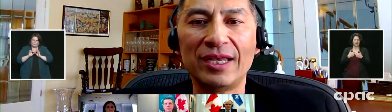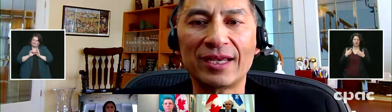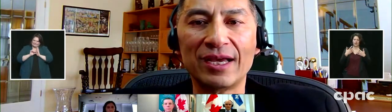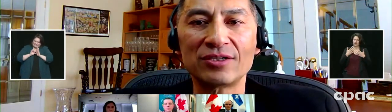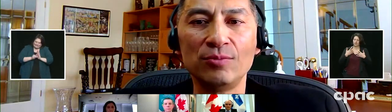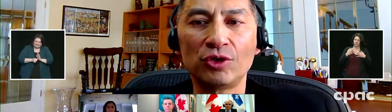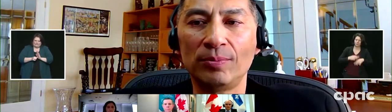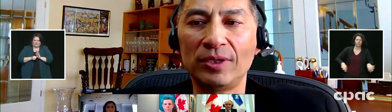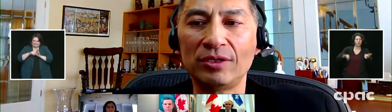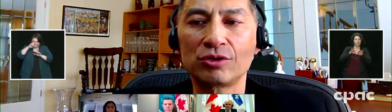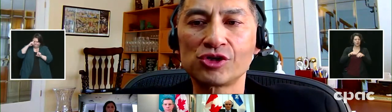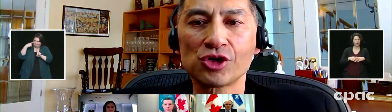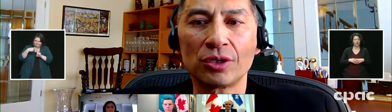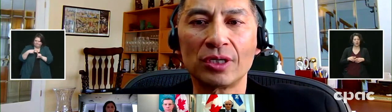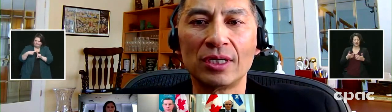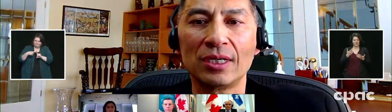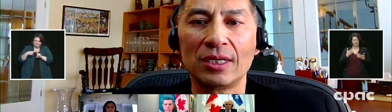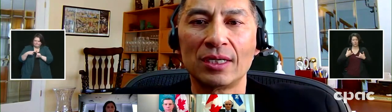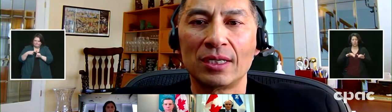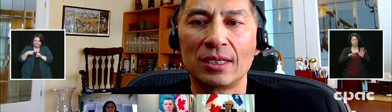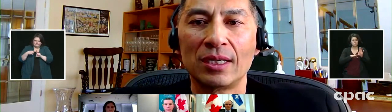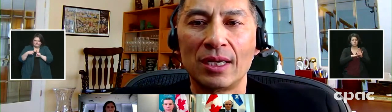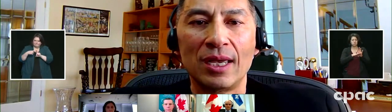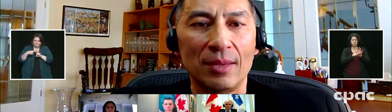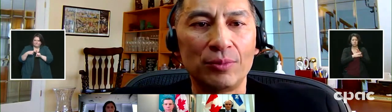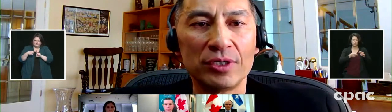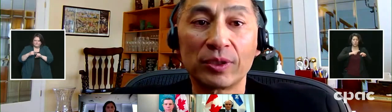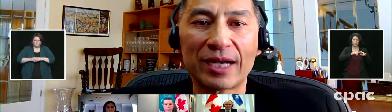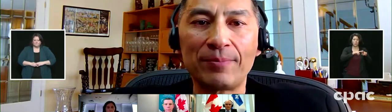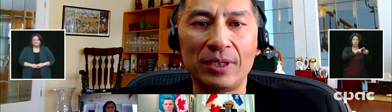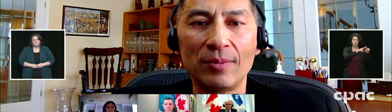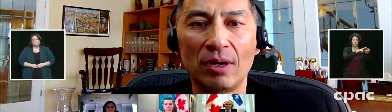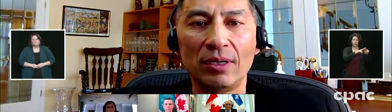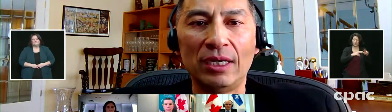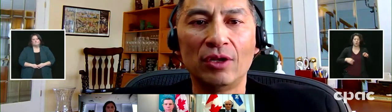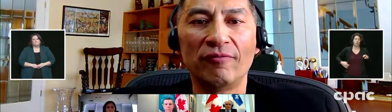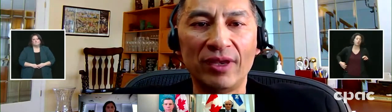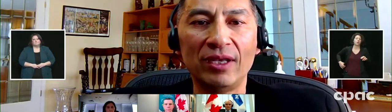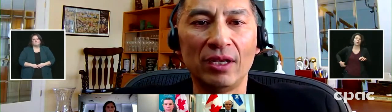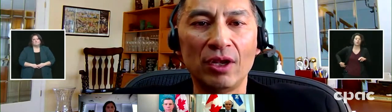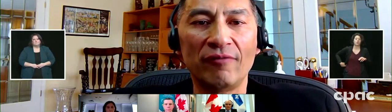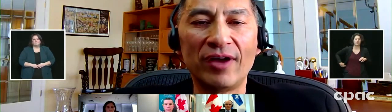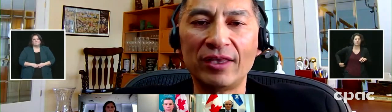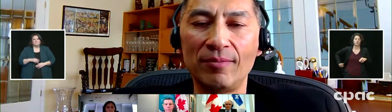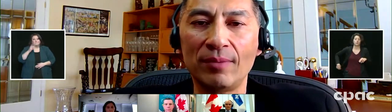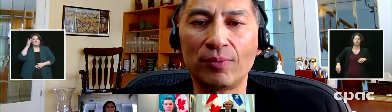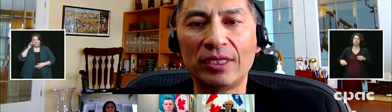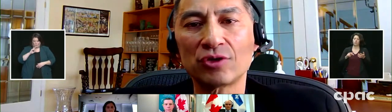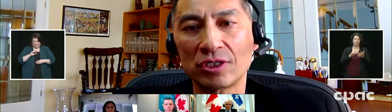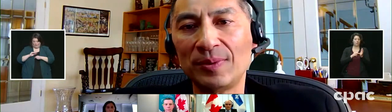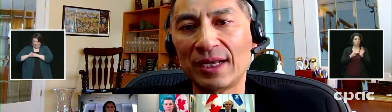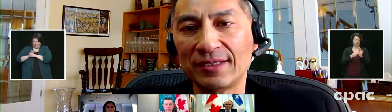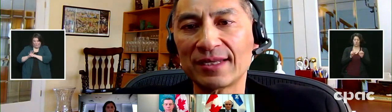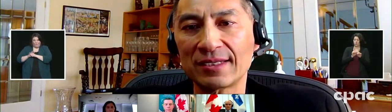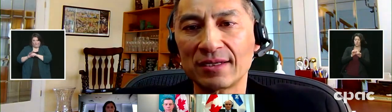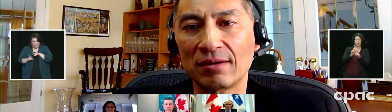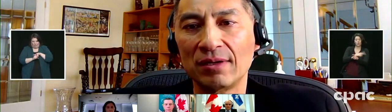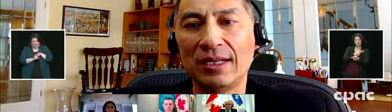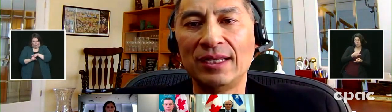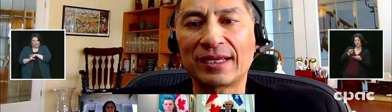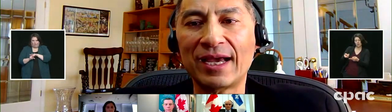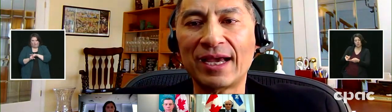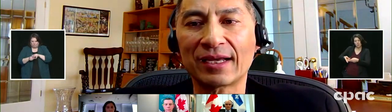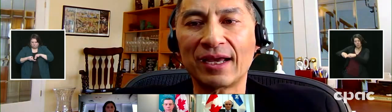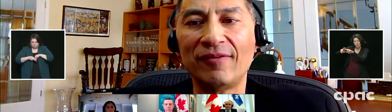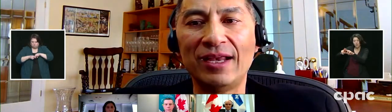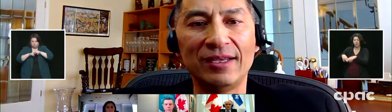Lorsque les cas se multiplient toujours plus rapidement, il en va de même pour les hospitalisations,